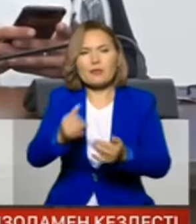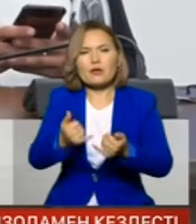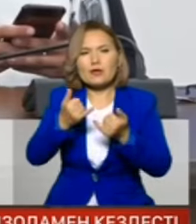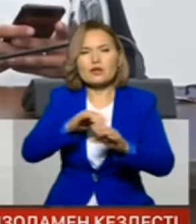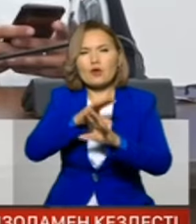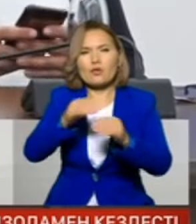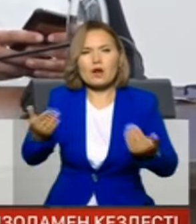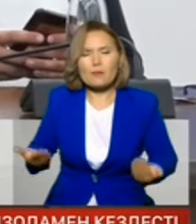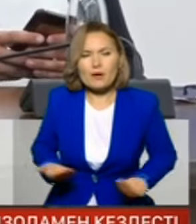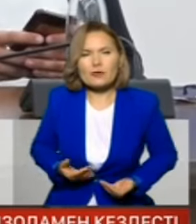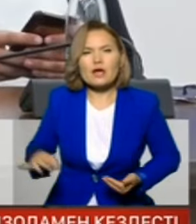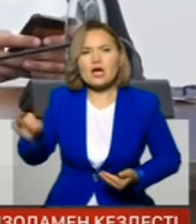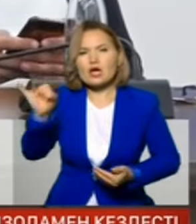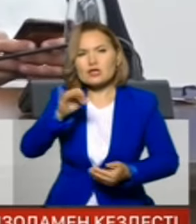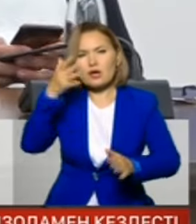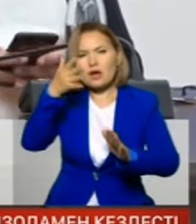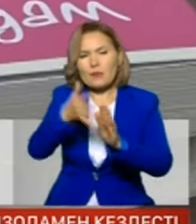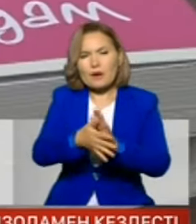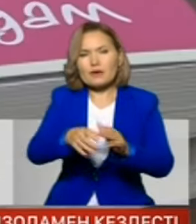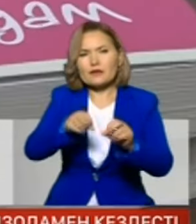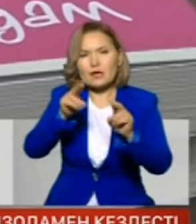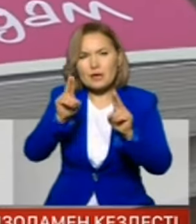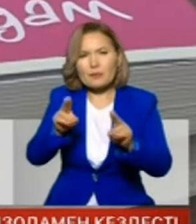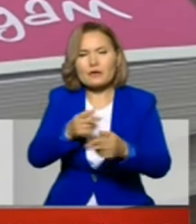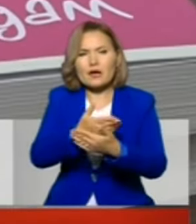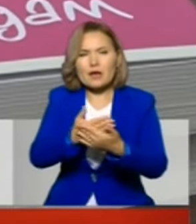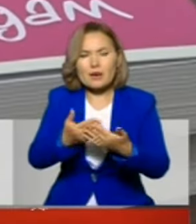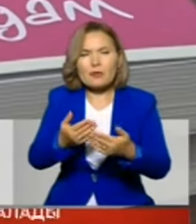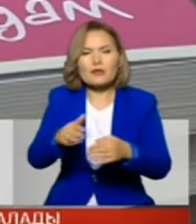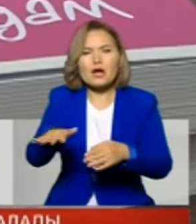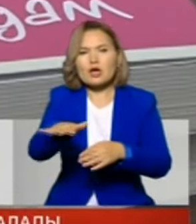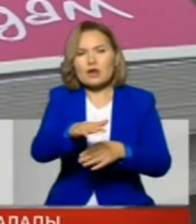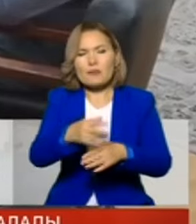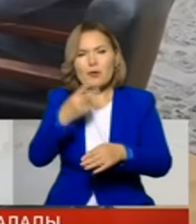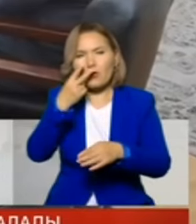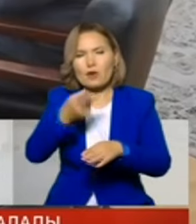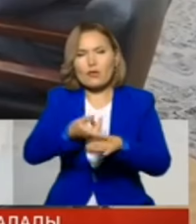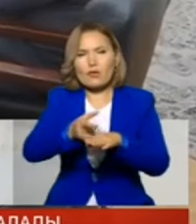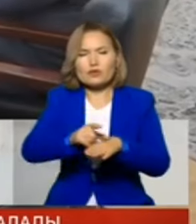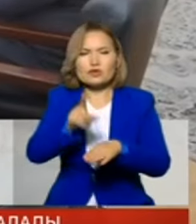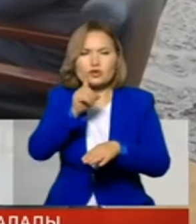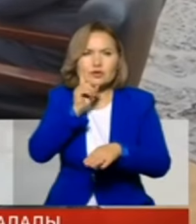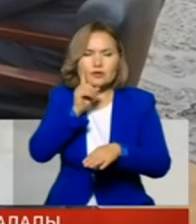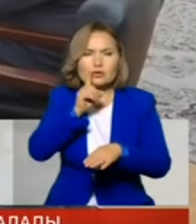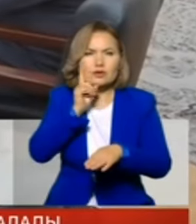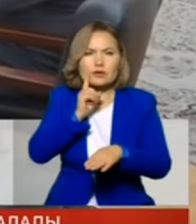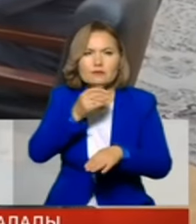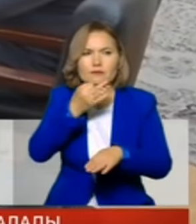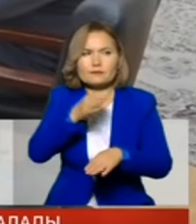өмір жолын кеңірек танып, шығармашылығына арқау болған киелі жерлерді аралап көрді.